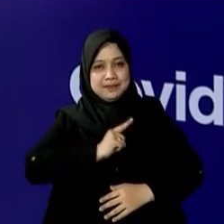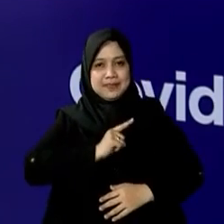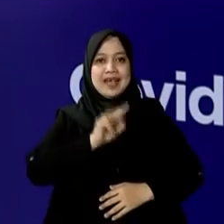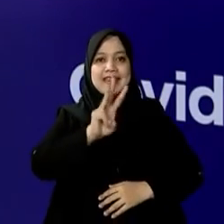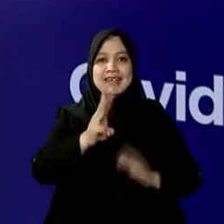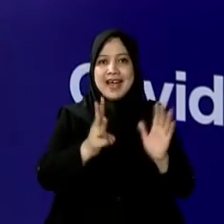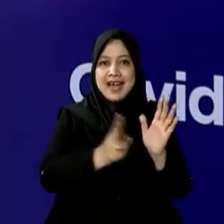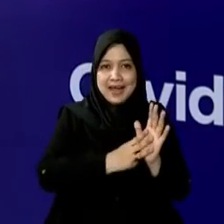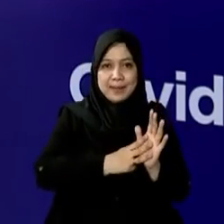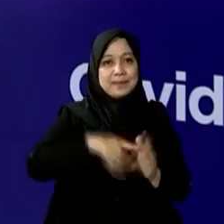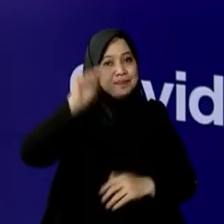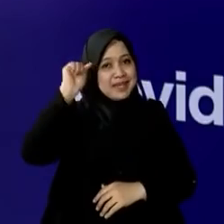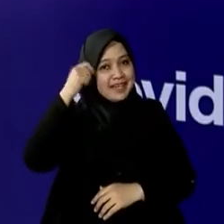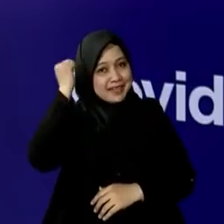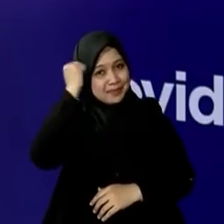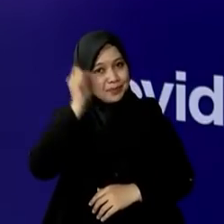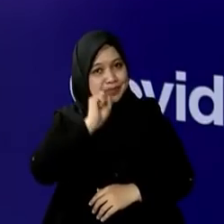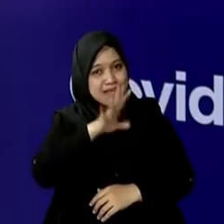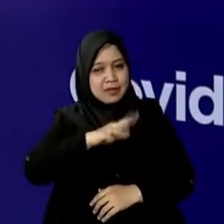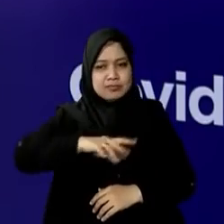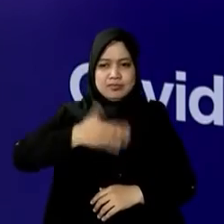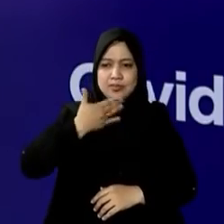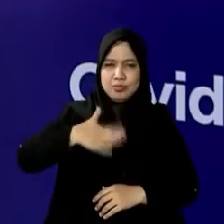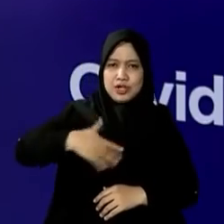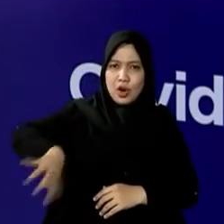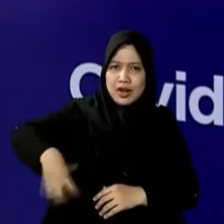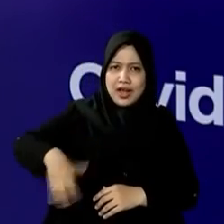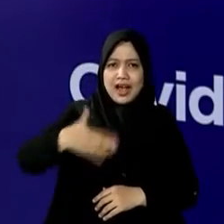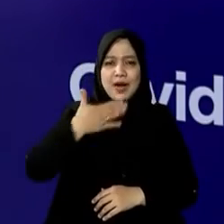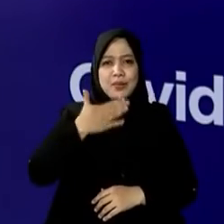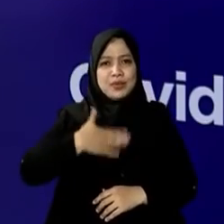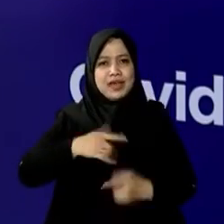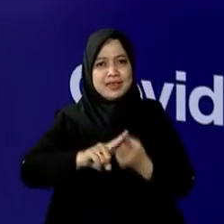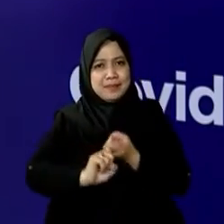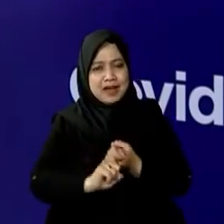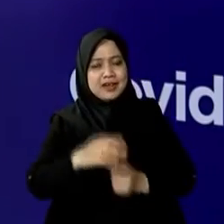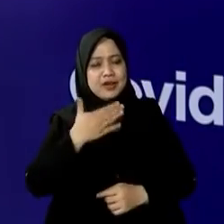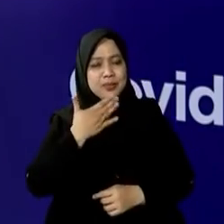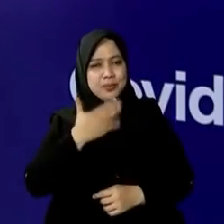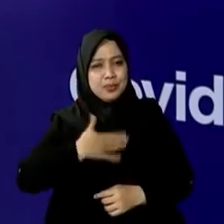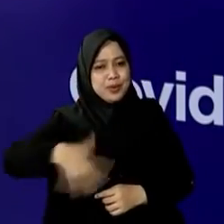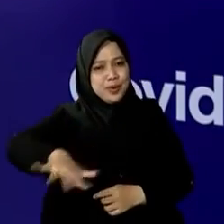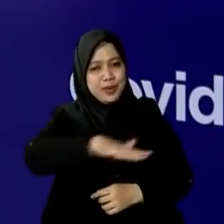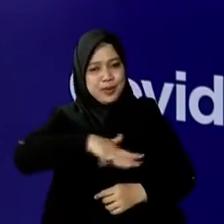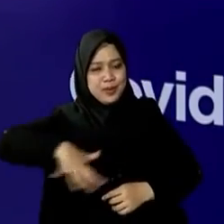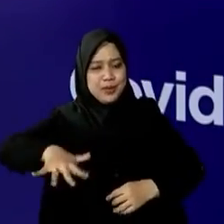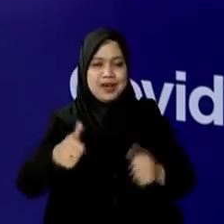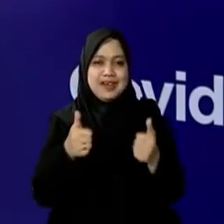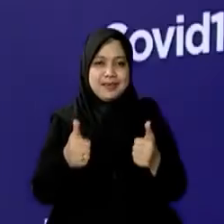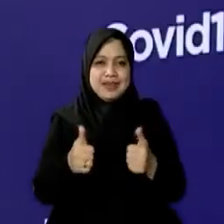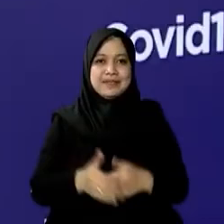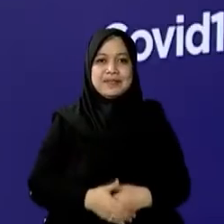tiga m-nya Ingat pesan ibu kita punya keluarga kita punya teman kita punya lingkungan yang luar biasa hebat saya